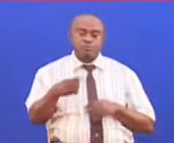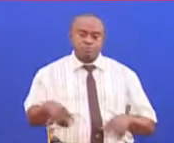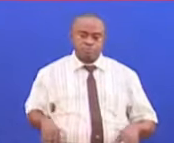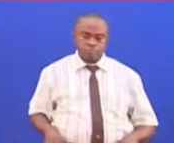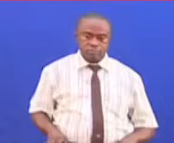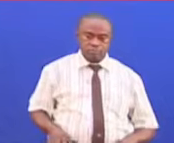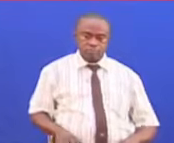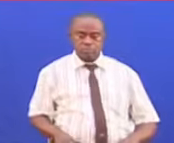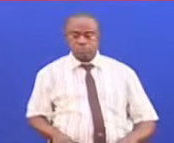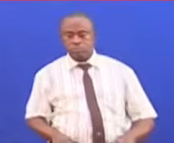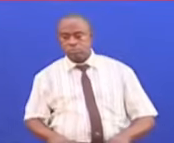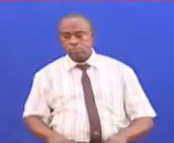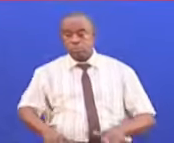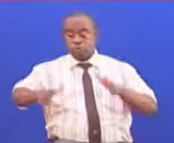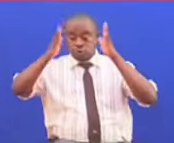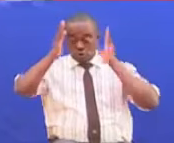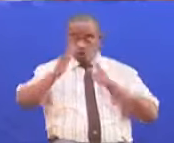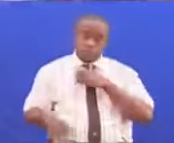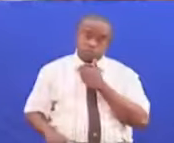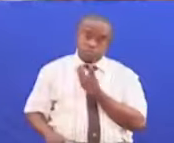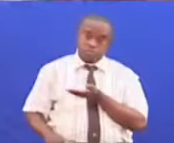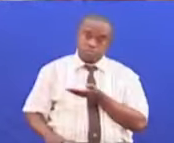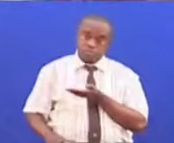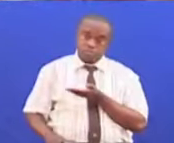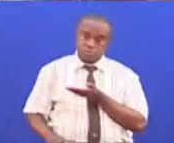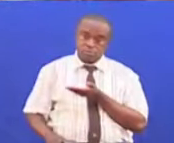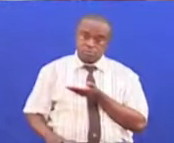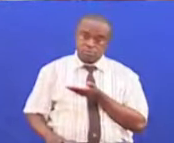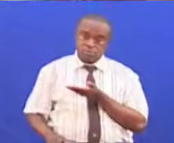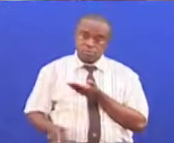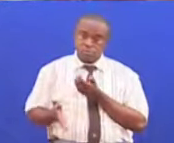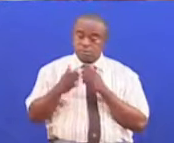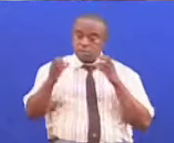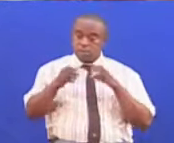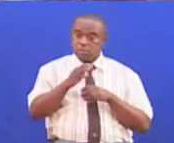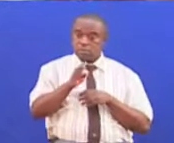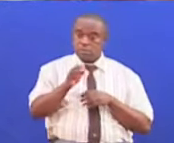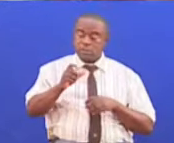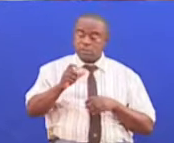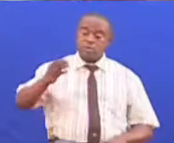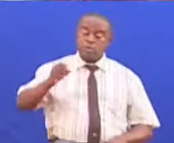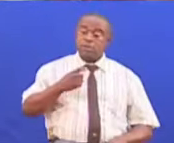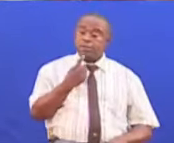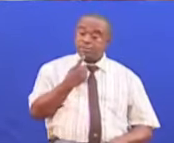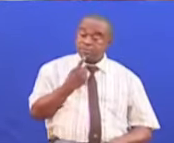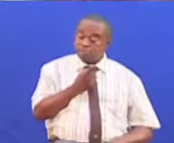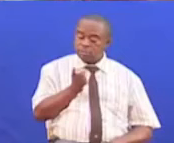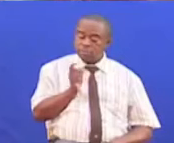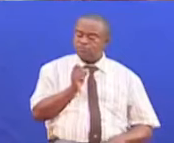2.1 MH eshima Spa Kama yako Ya rak nesemaforizate